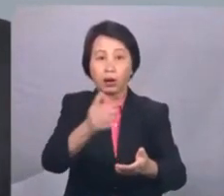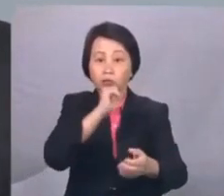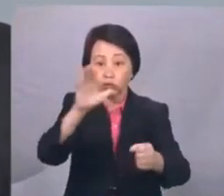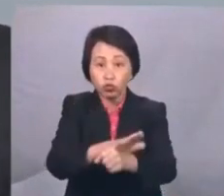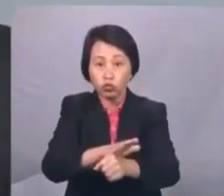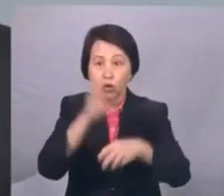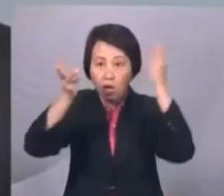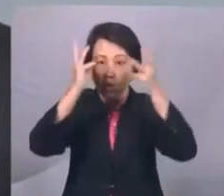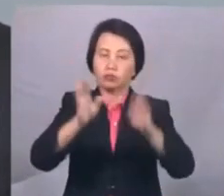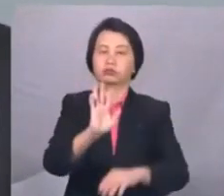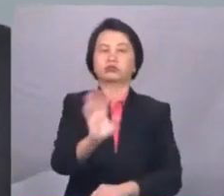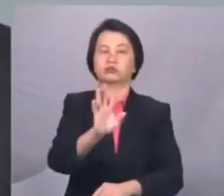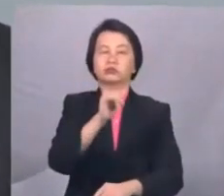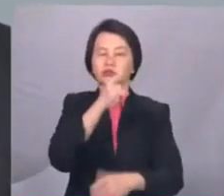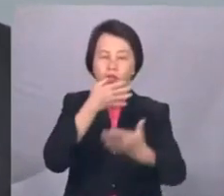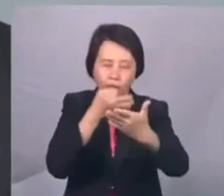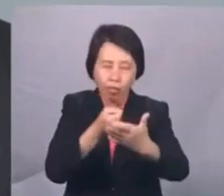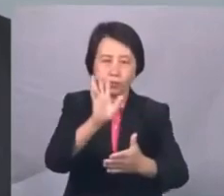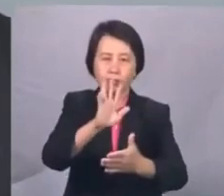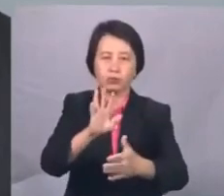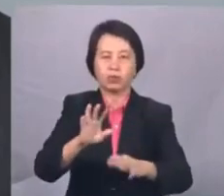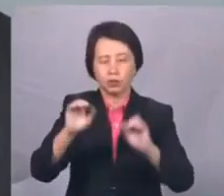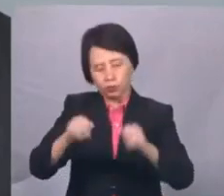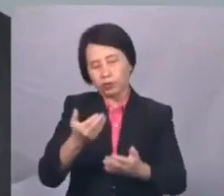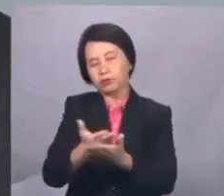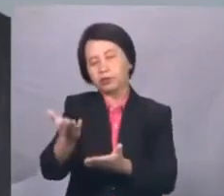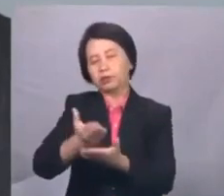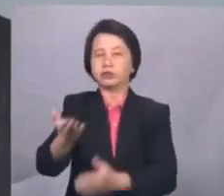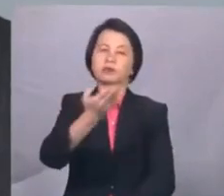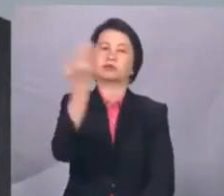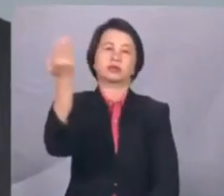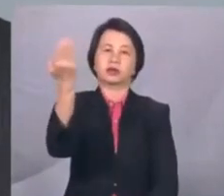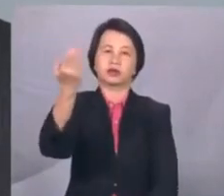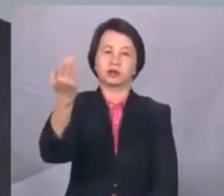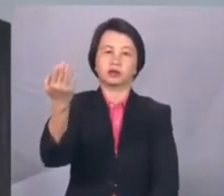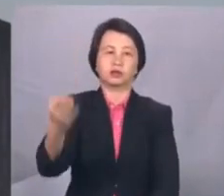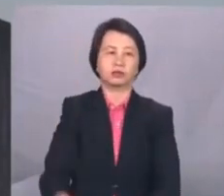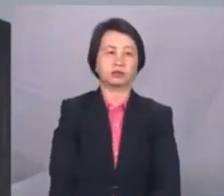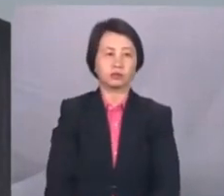foto boleh buat pembelian seperti biasa